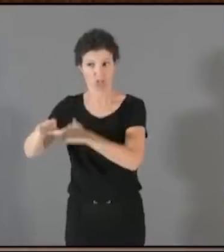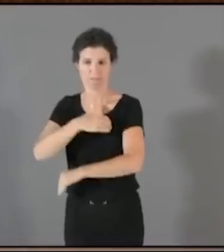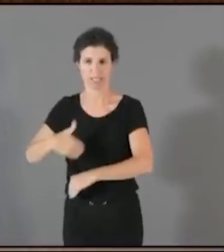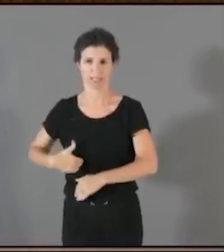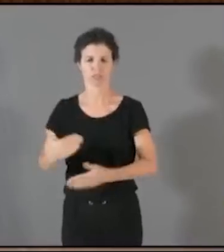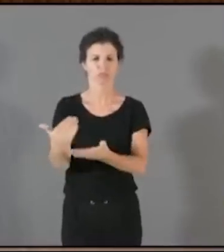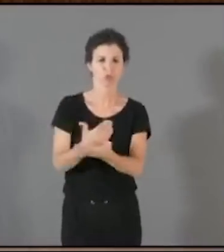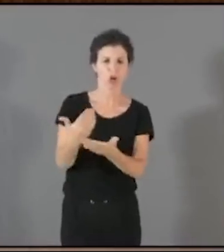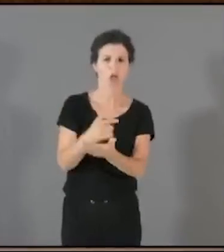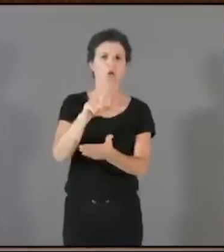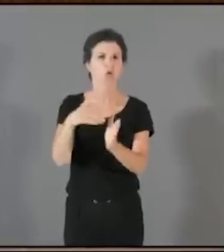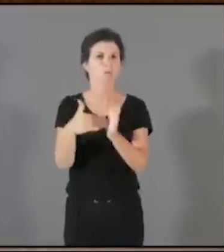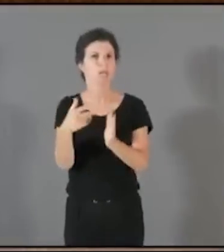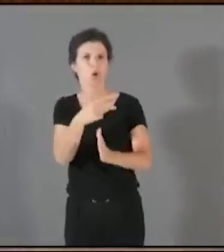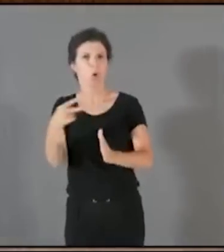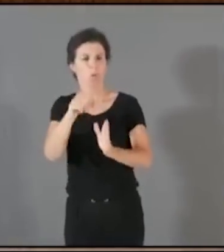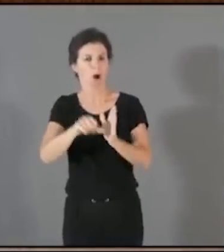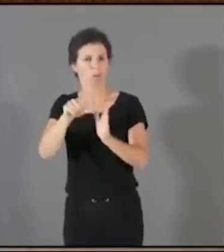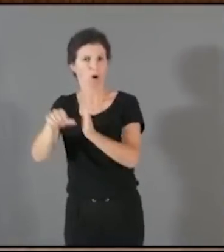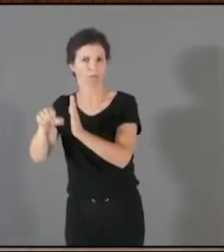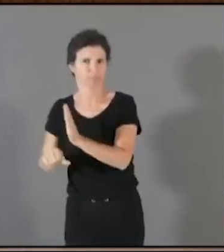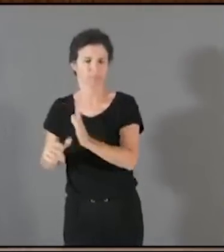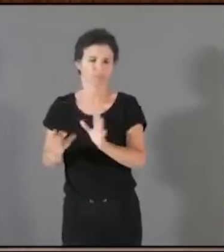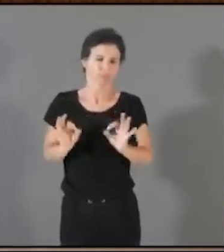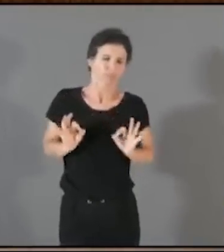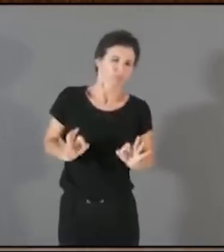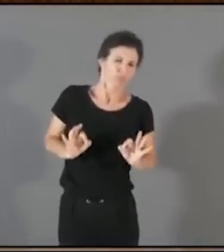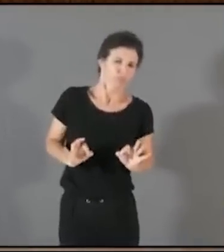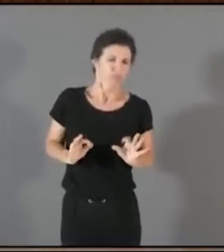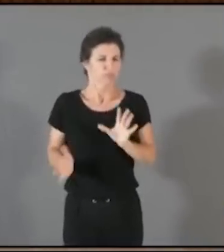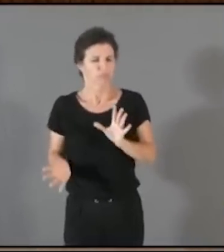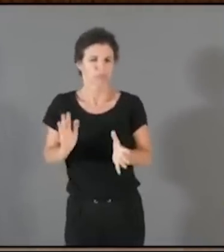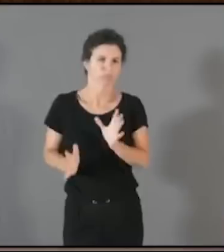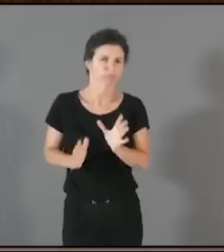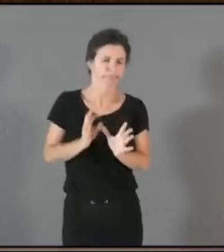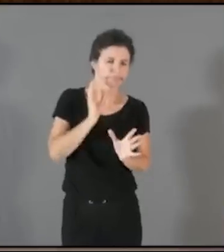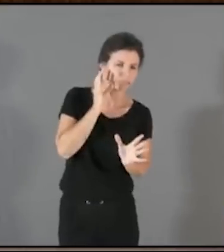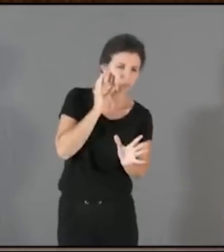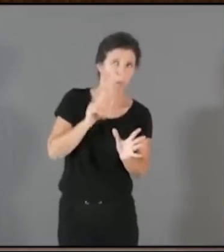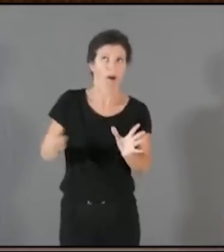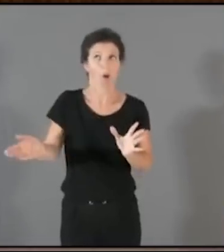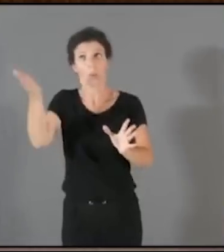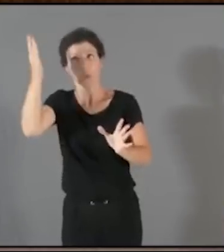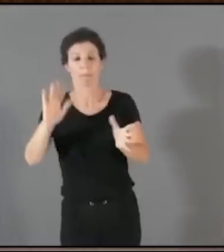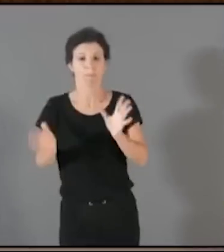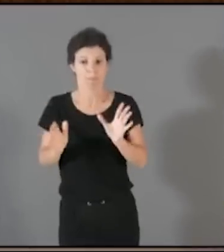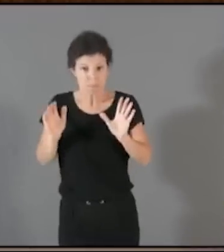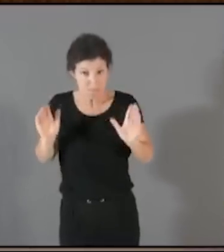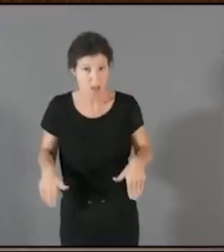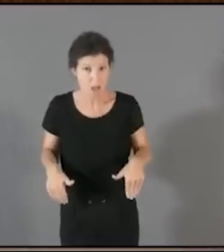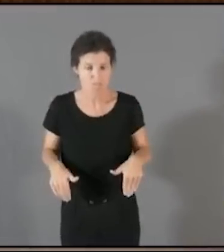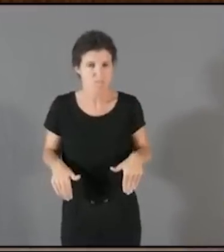mois. Ce n'est pas un salaire mirobolant, ce n'est pas un tout petit salaire, mais ce salaire ne lui permet pas de trouver un logement